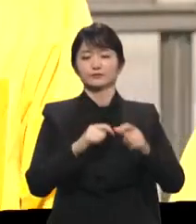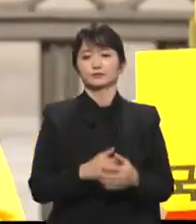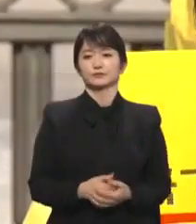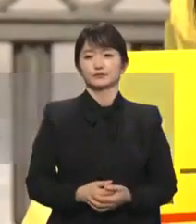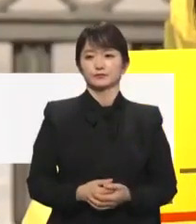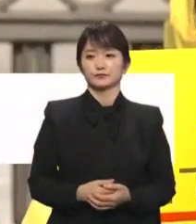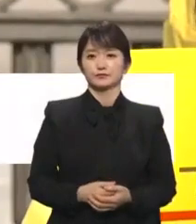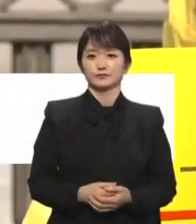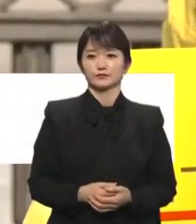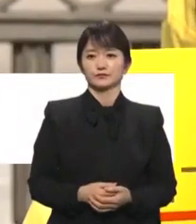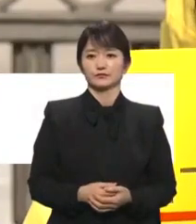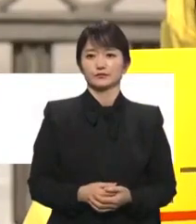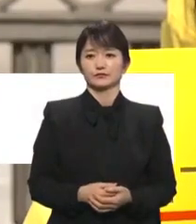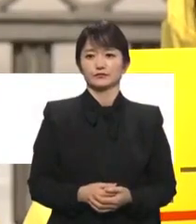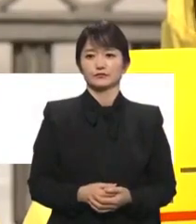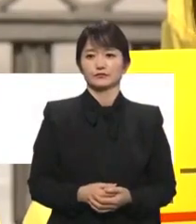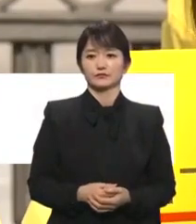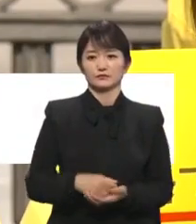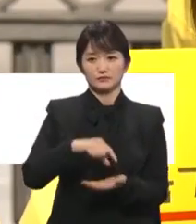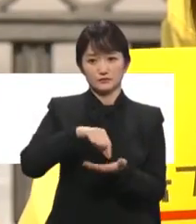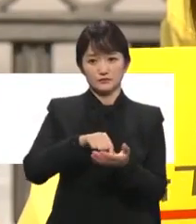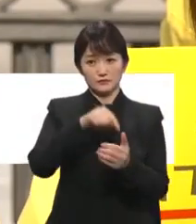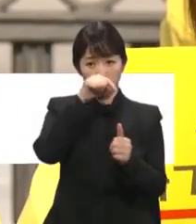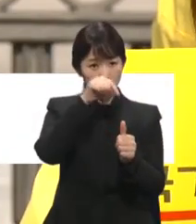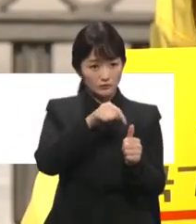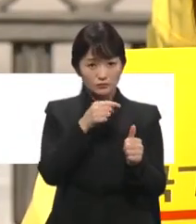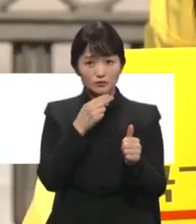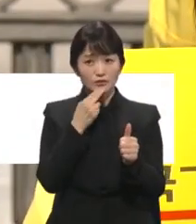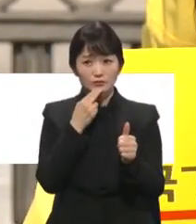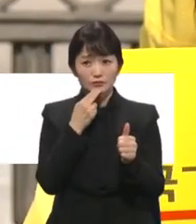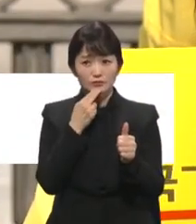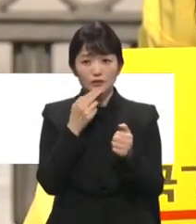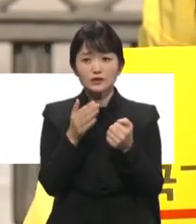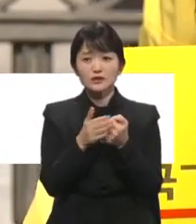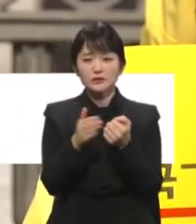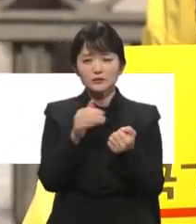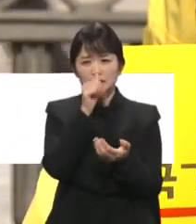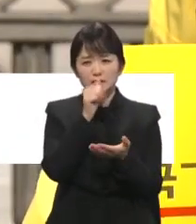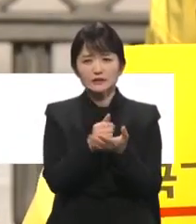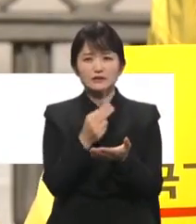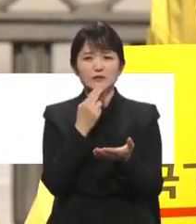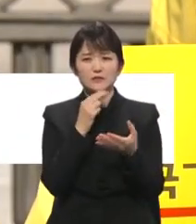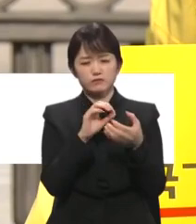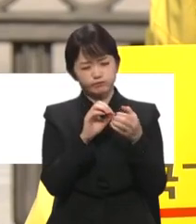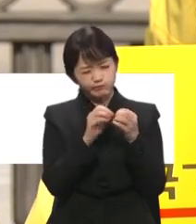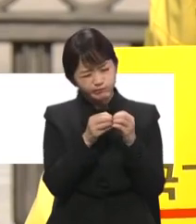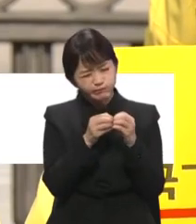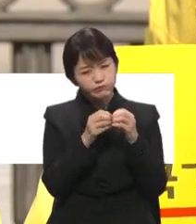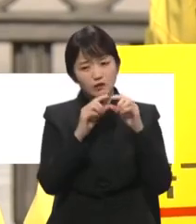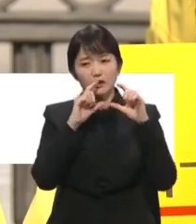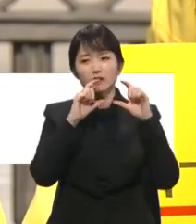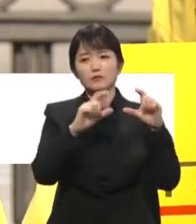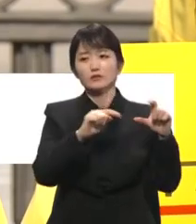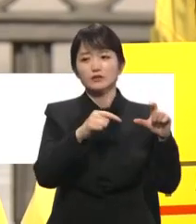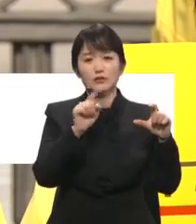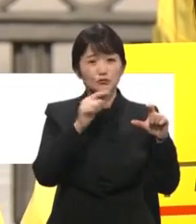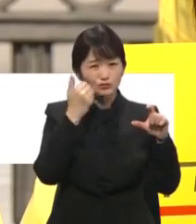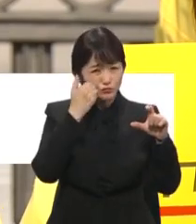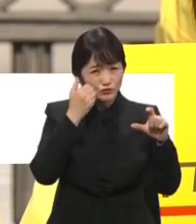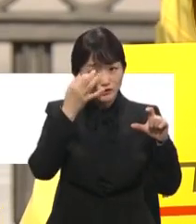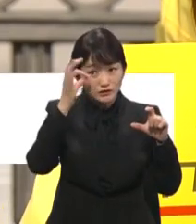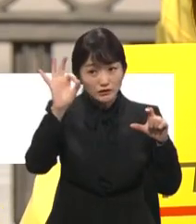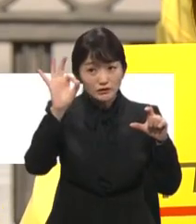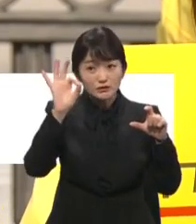선고했습니다 절한 지식을 내릴 수가 없는 상황이었기 때문에 제가 없다는 최변 같은 단계를 큰 은가 소할 수 있